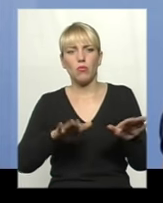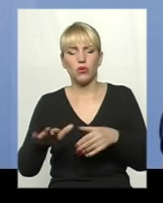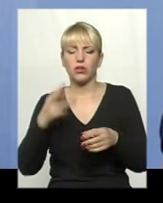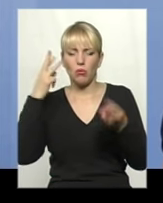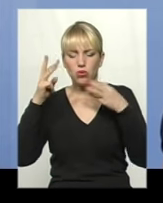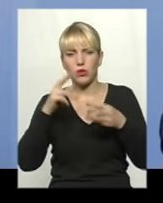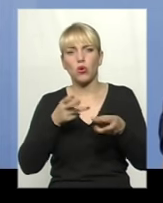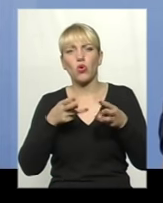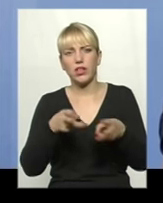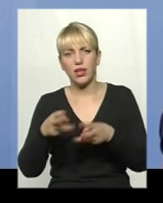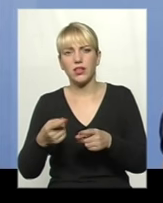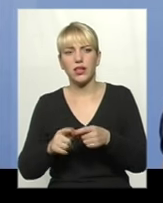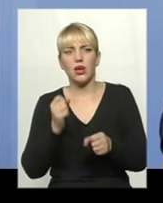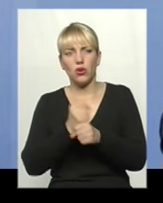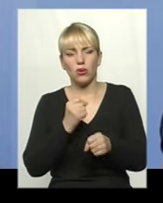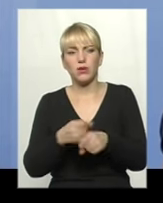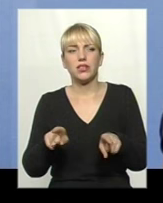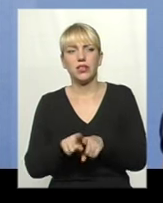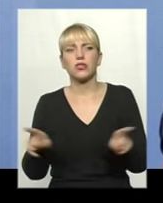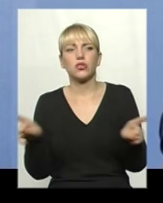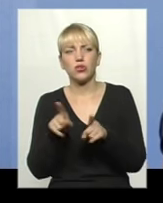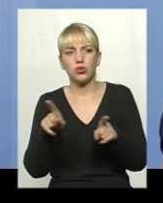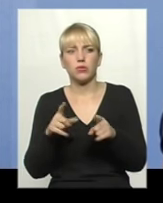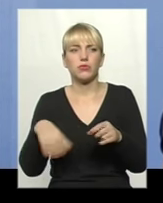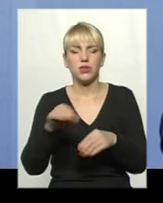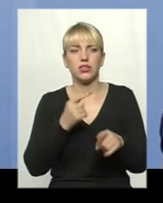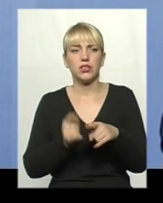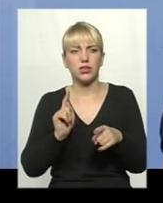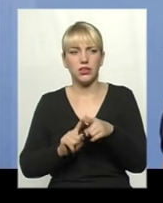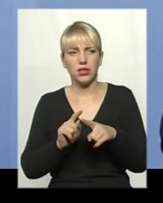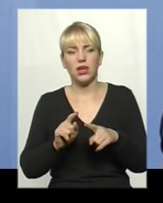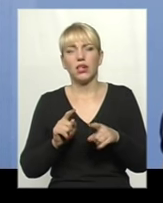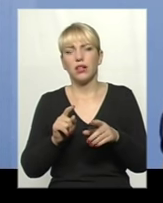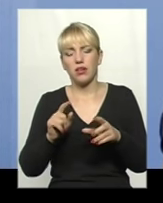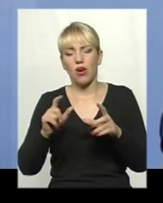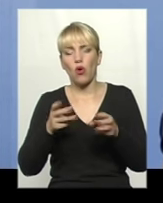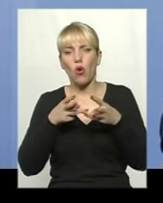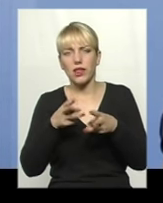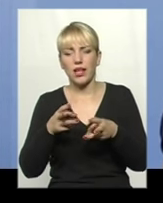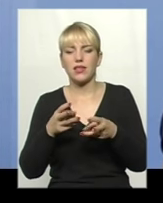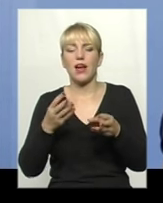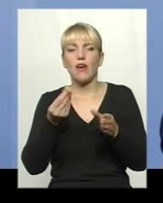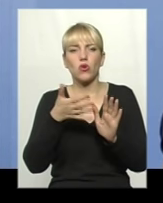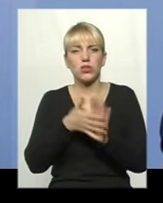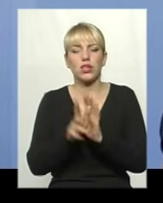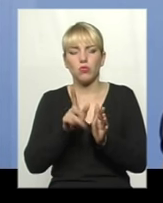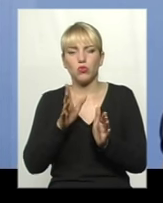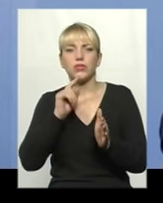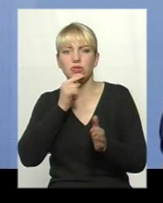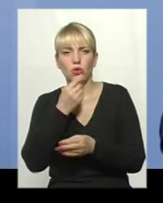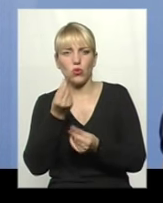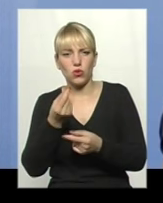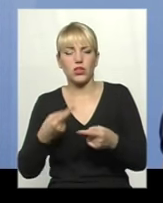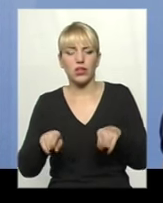котельні, теплотраси, робити так, щоб ці будівлі витрачали менше ресурсів. Тоді вони будуть заощаджувати більше грошей. Тобто, от